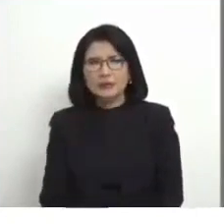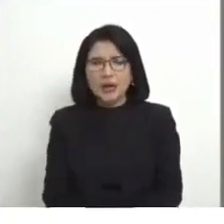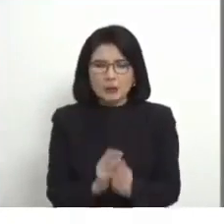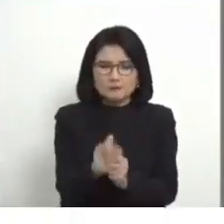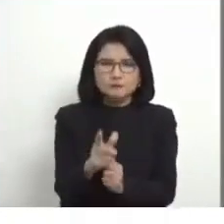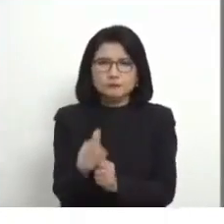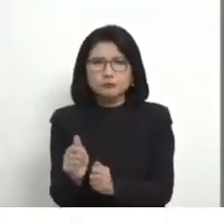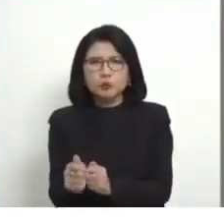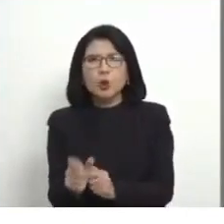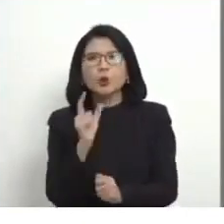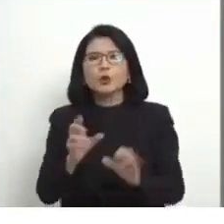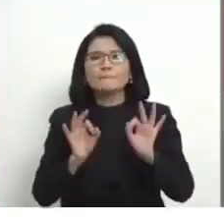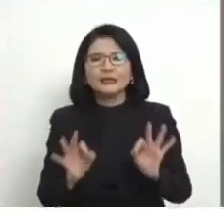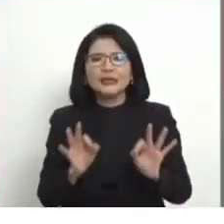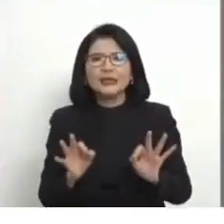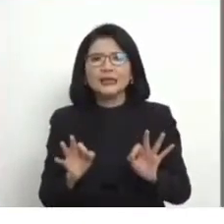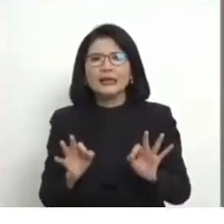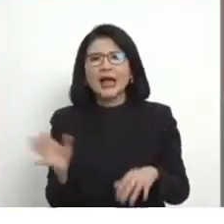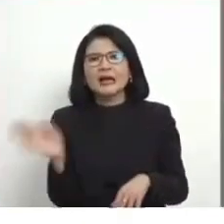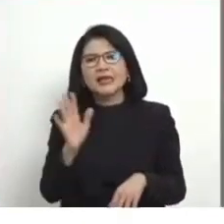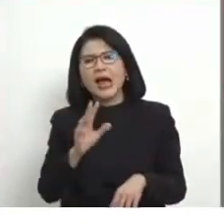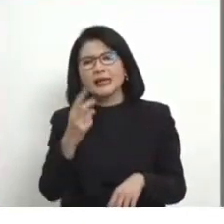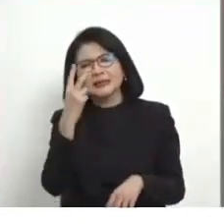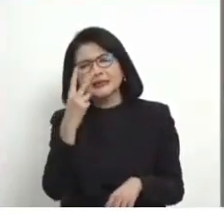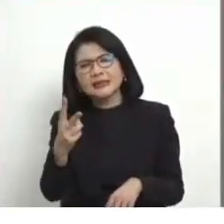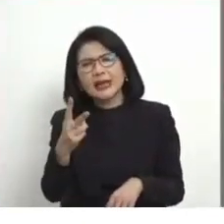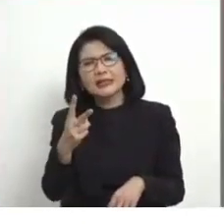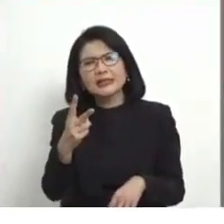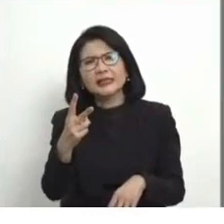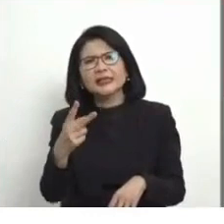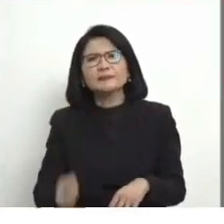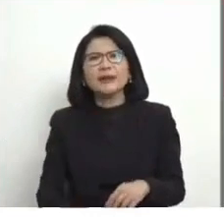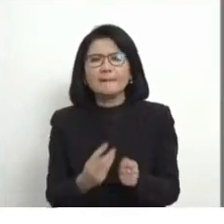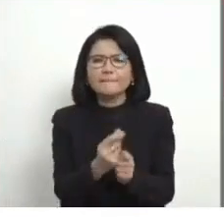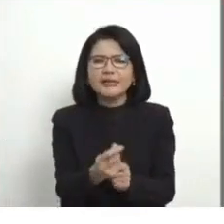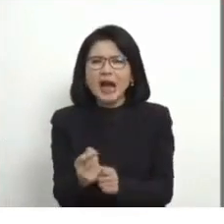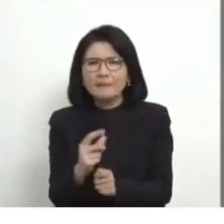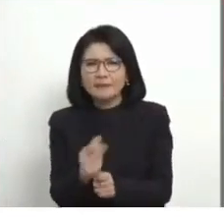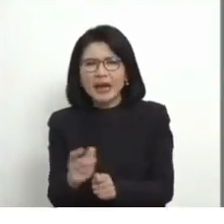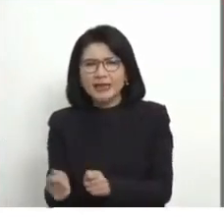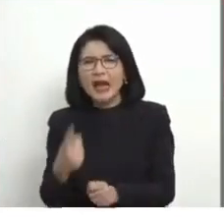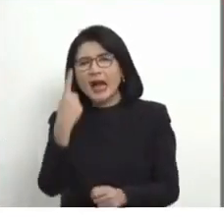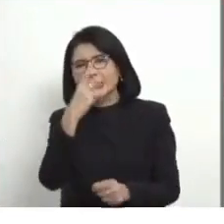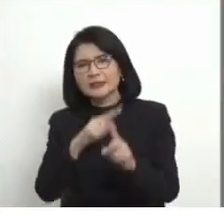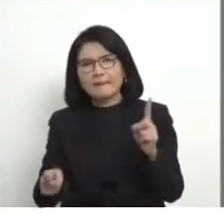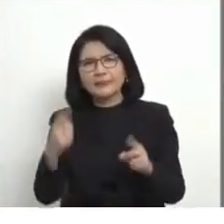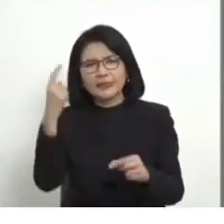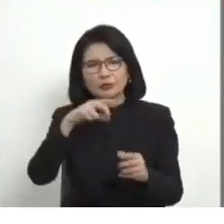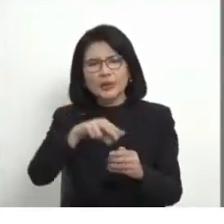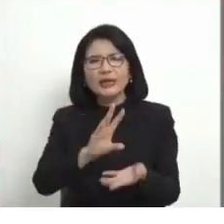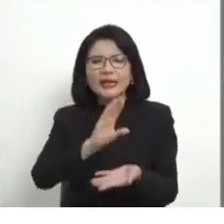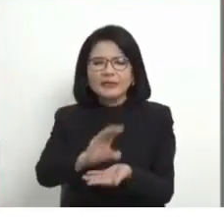kitaus pendidikan jangan dipandang sebagai cost sebagai biaya tapi pandanglah sebagai